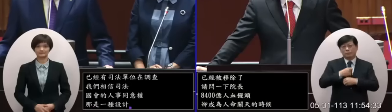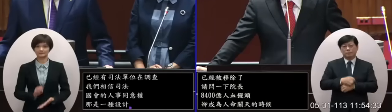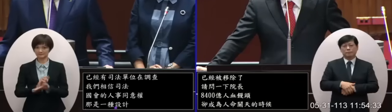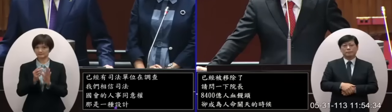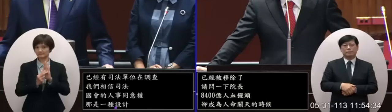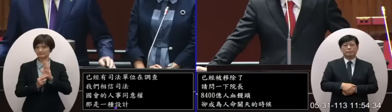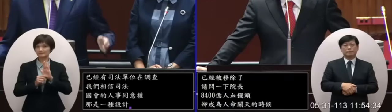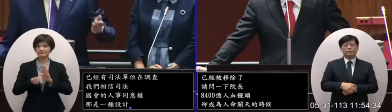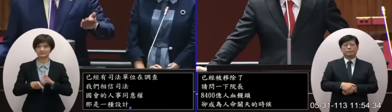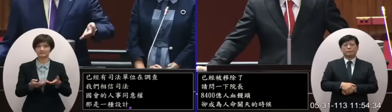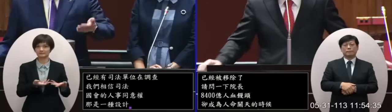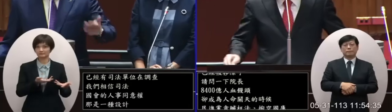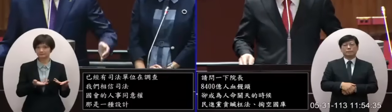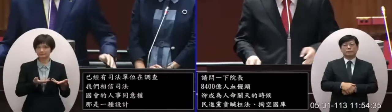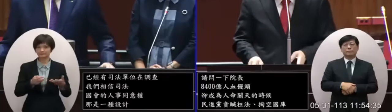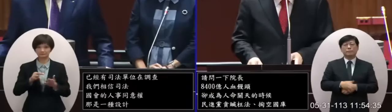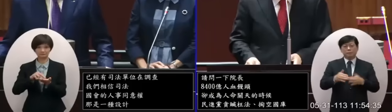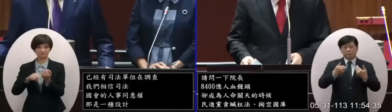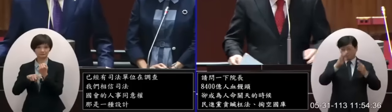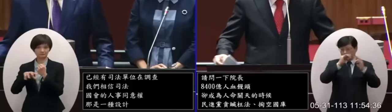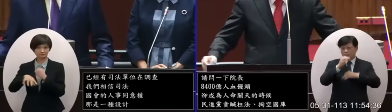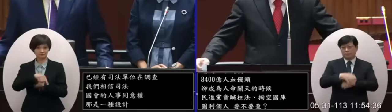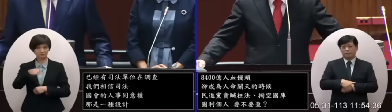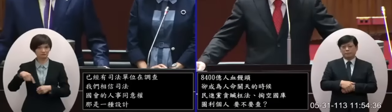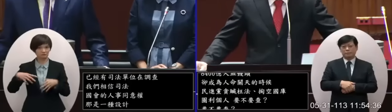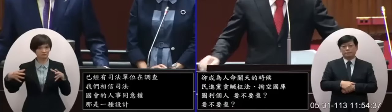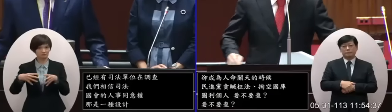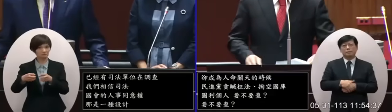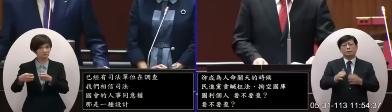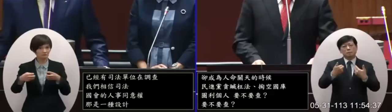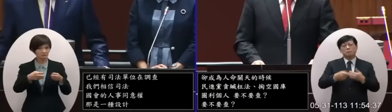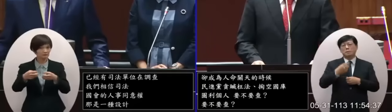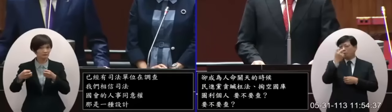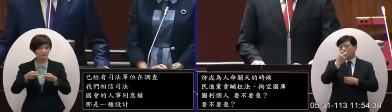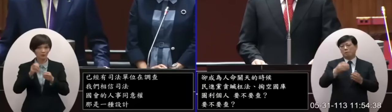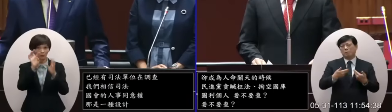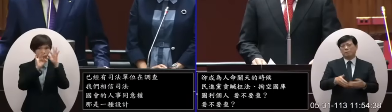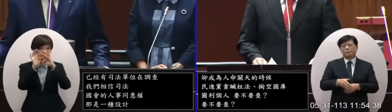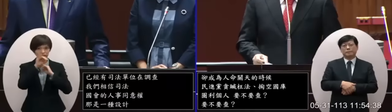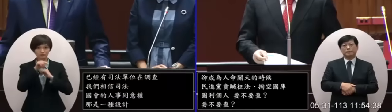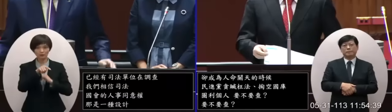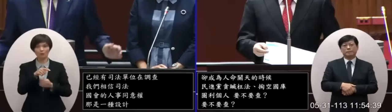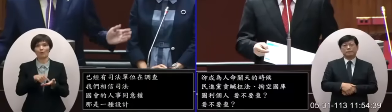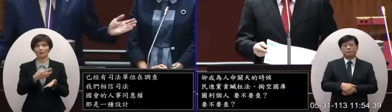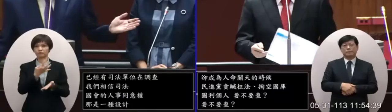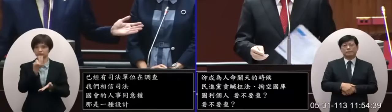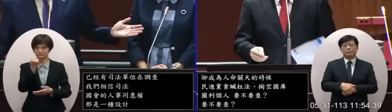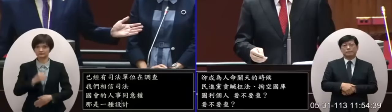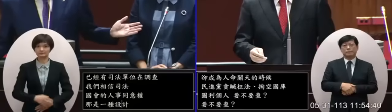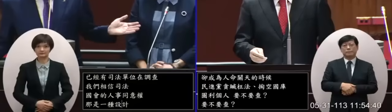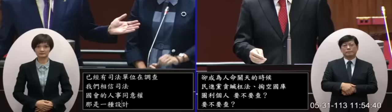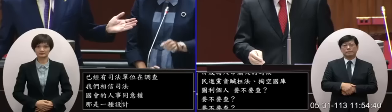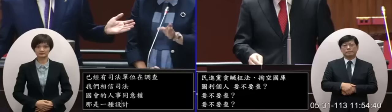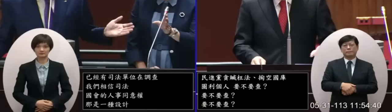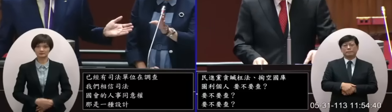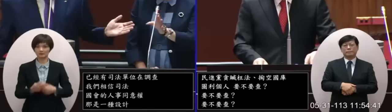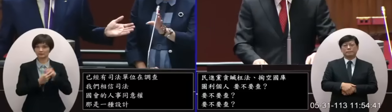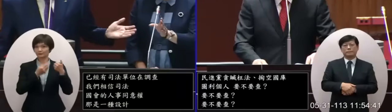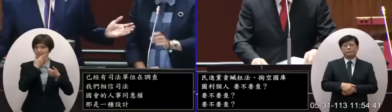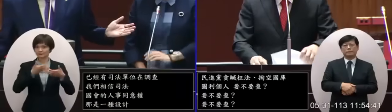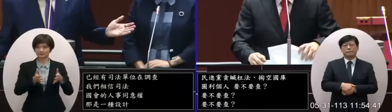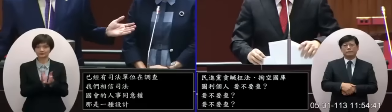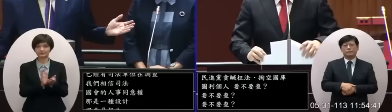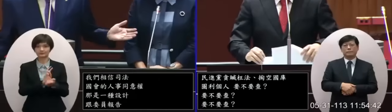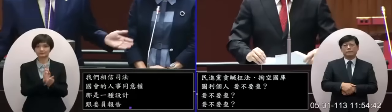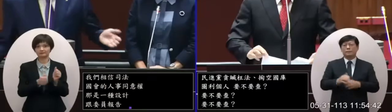个事情经过大院几次的讨论，相关的调查也多次了， 要不要查？ 我们卫福部的